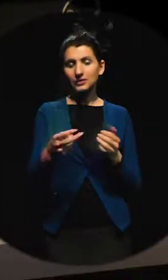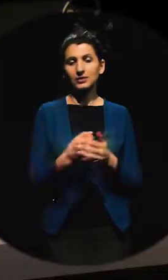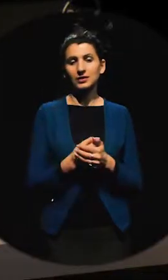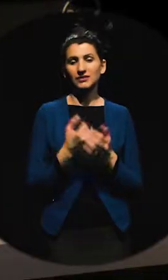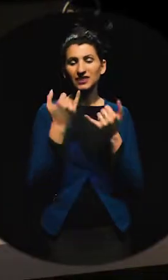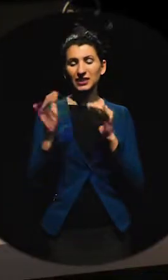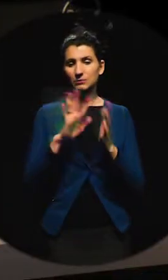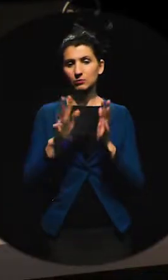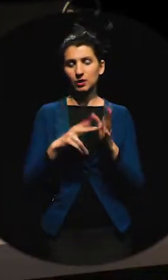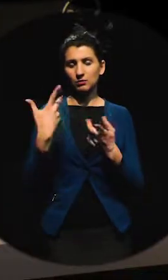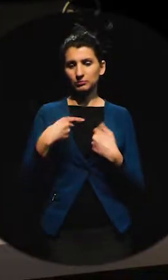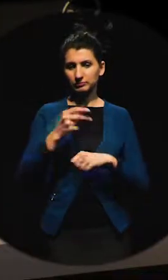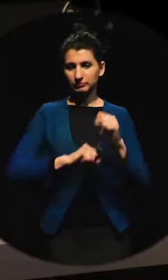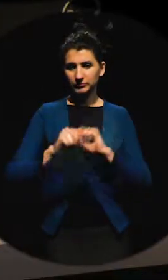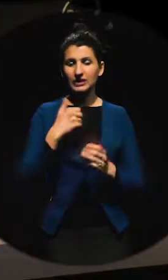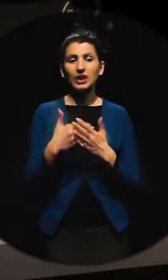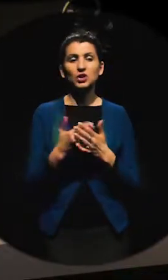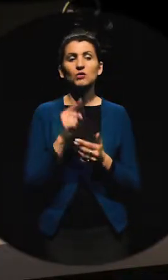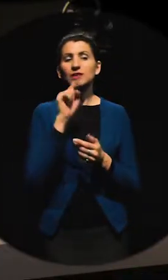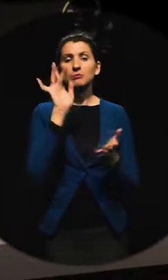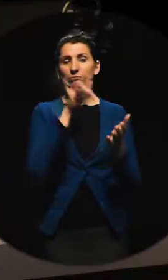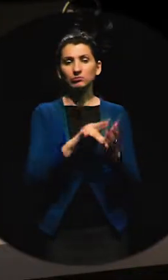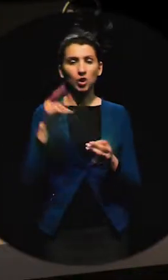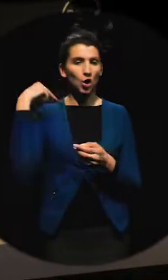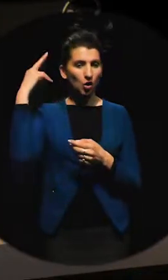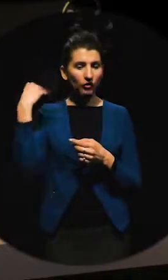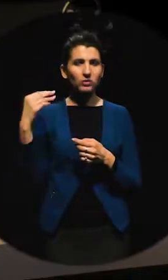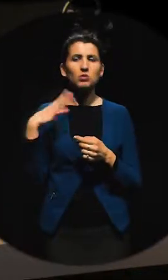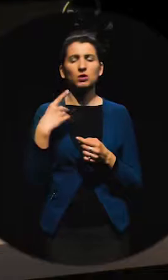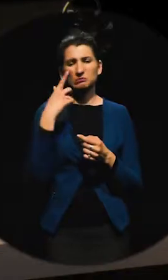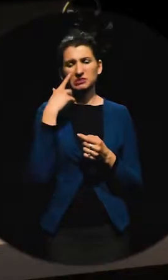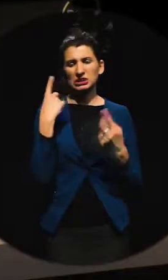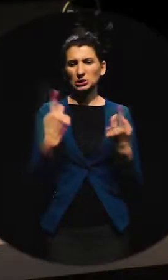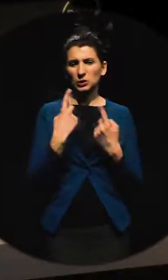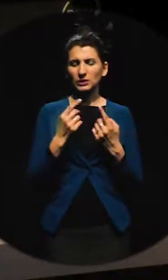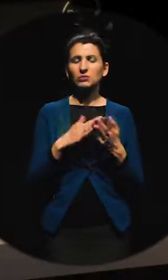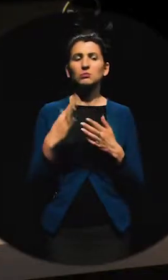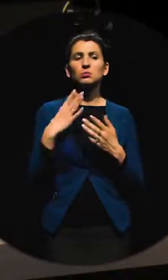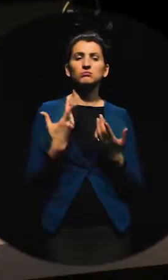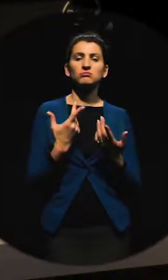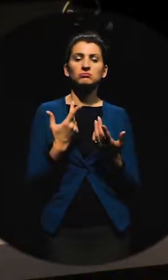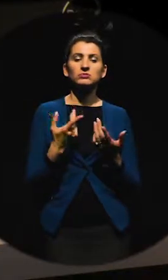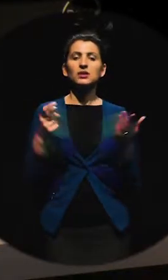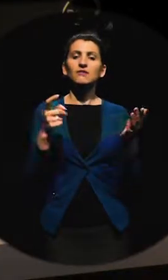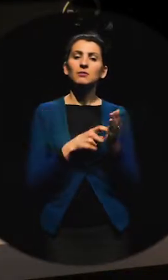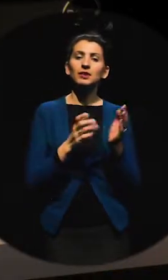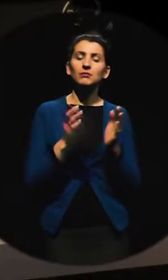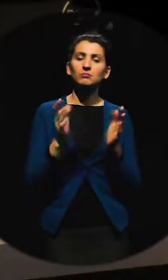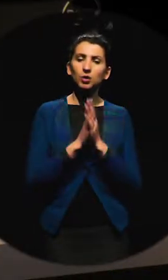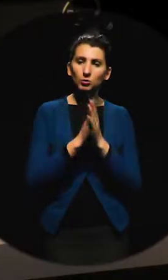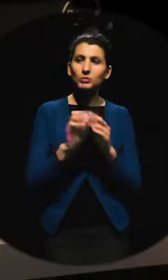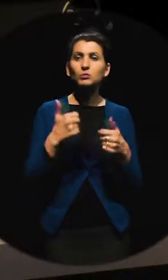ważne, ponieważ tam w Londynie właśnie bardzo często wysuwano takie postulaty, żeby zmienić